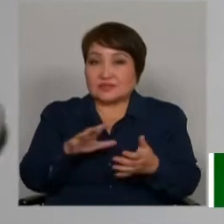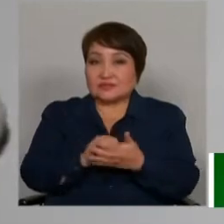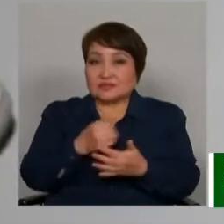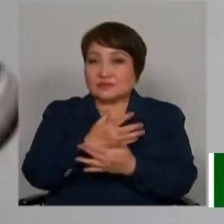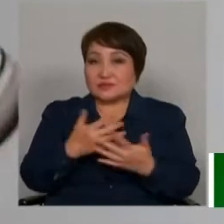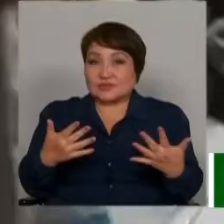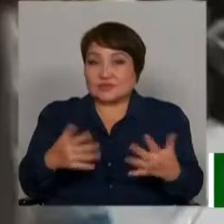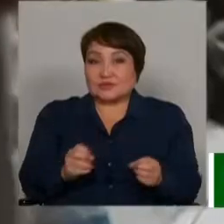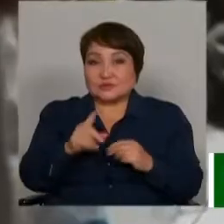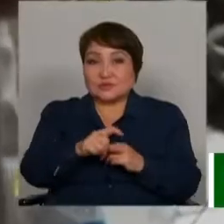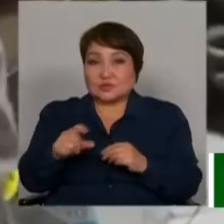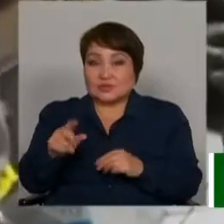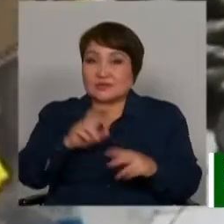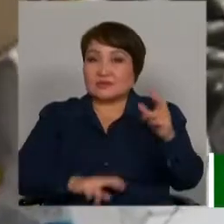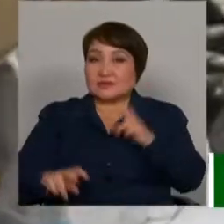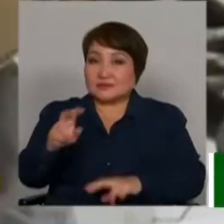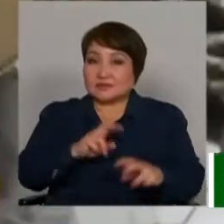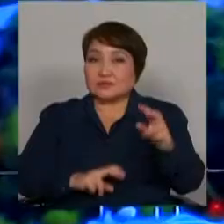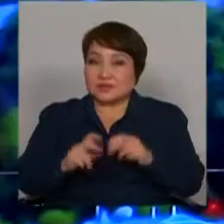күдіктілер іздестіріліп жатыр.